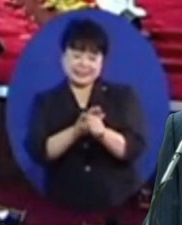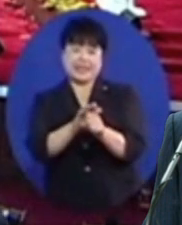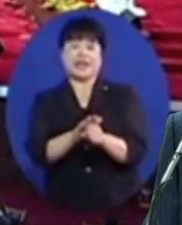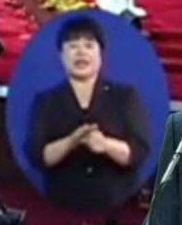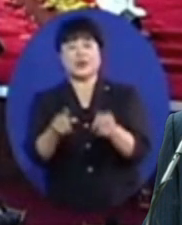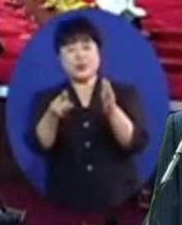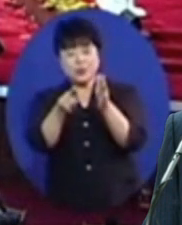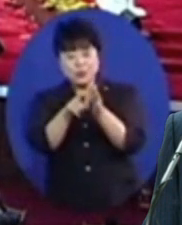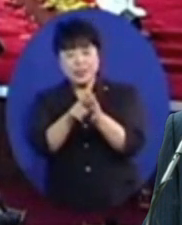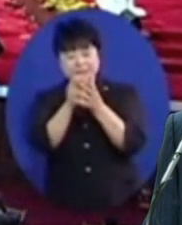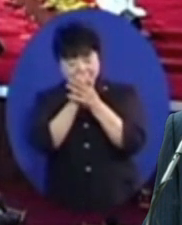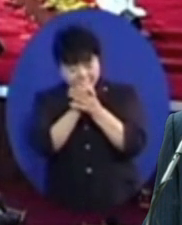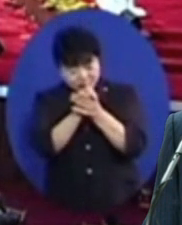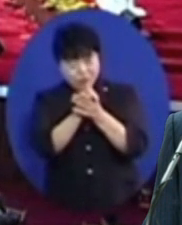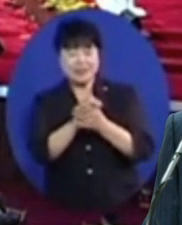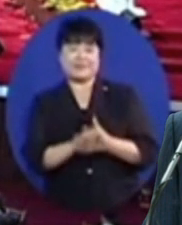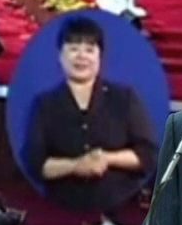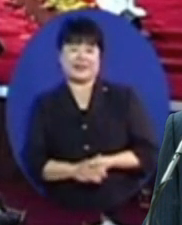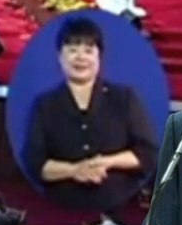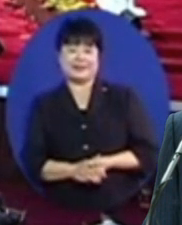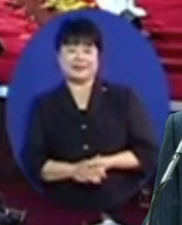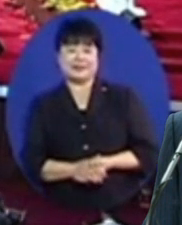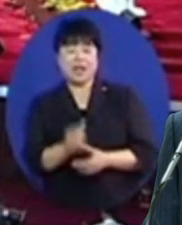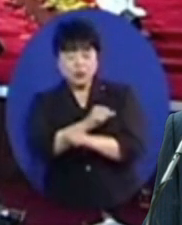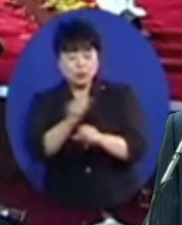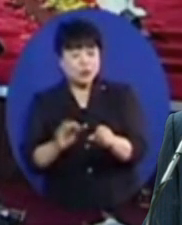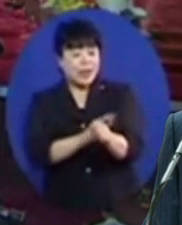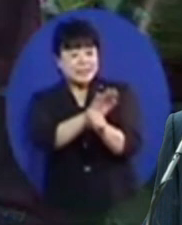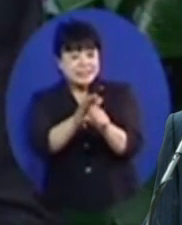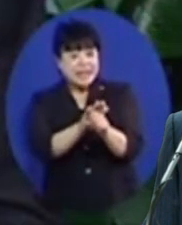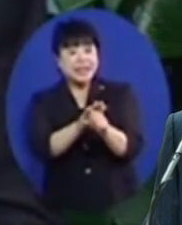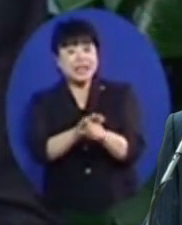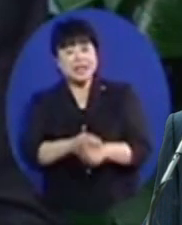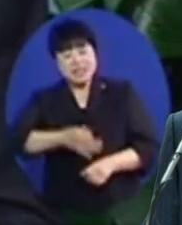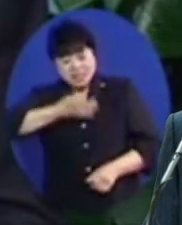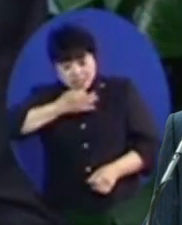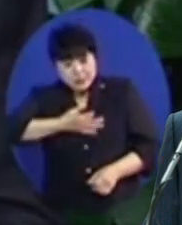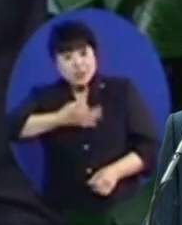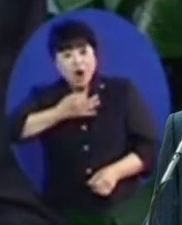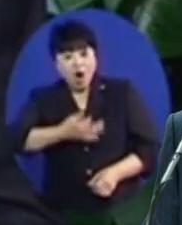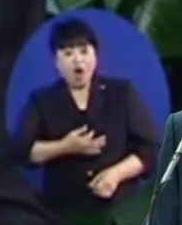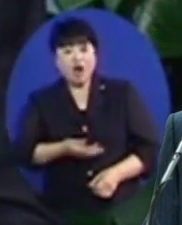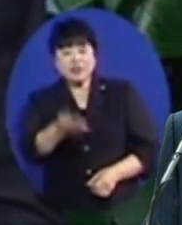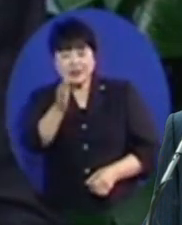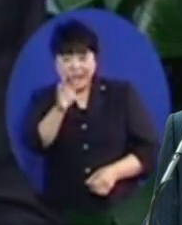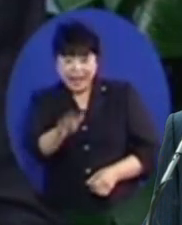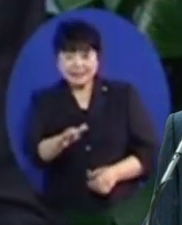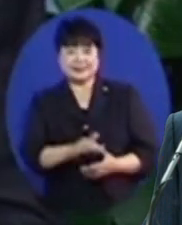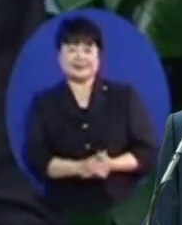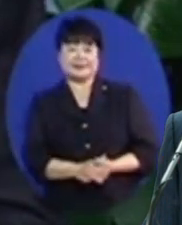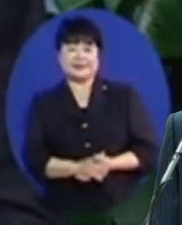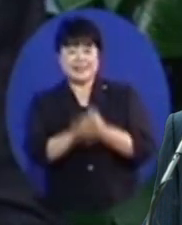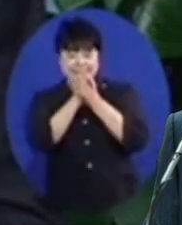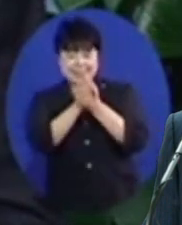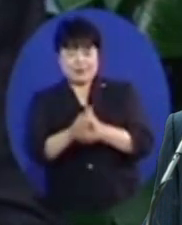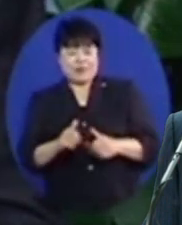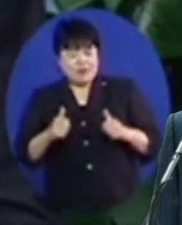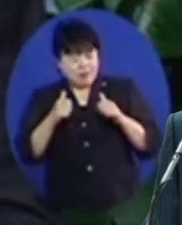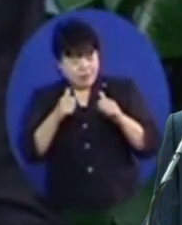위하여 기도하는 것이 좋습니다. 우리가 용서와 사랑을 하기가 힘듭니다. 그러므로 기도를 해야